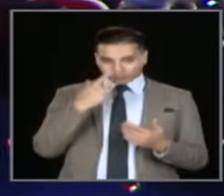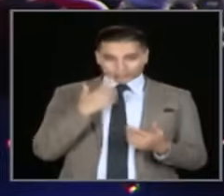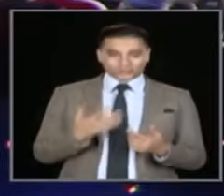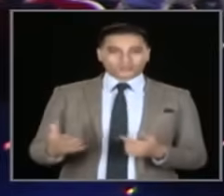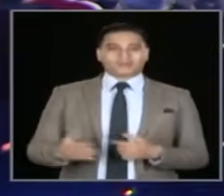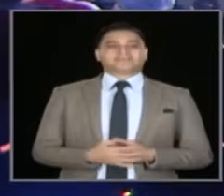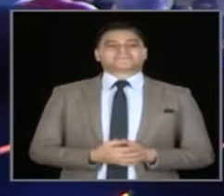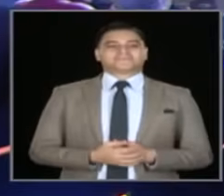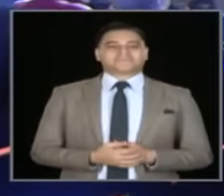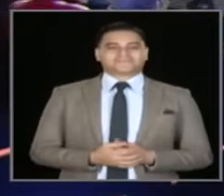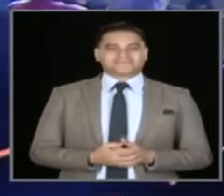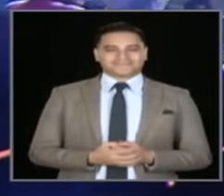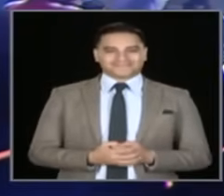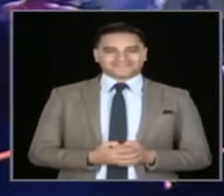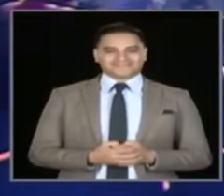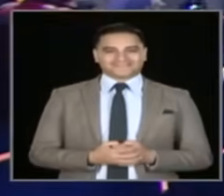هو